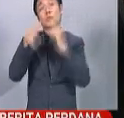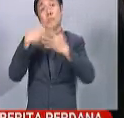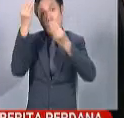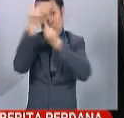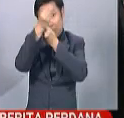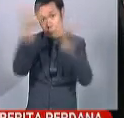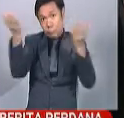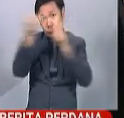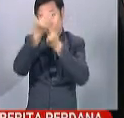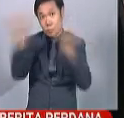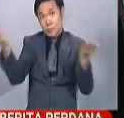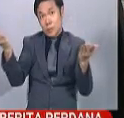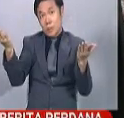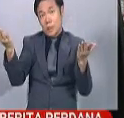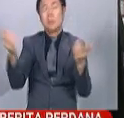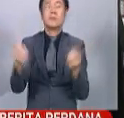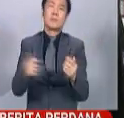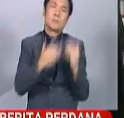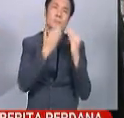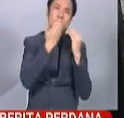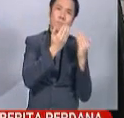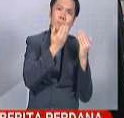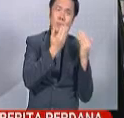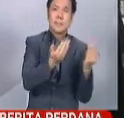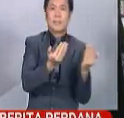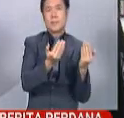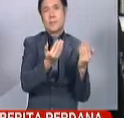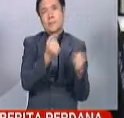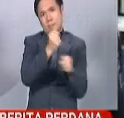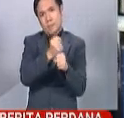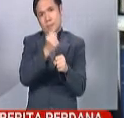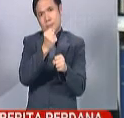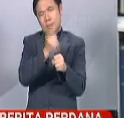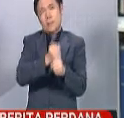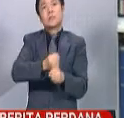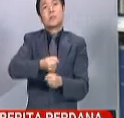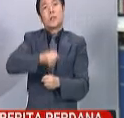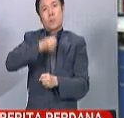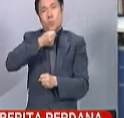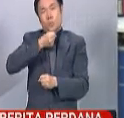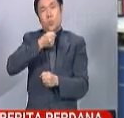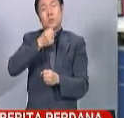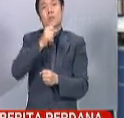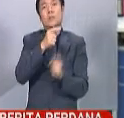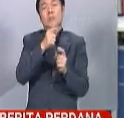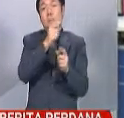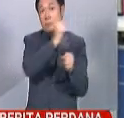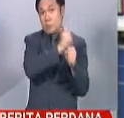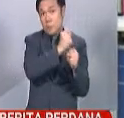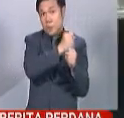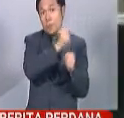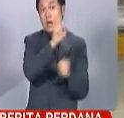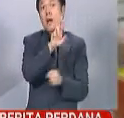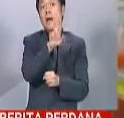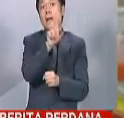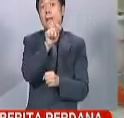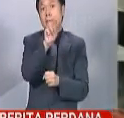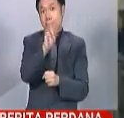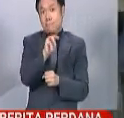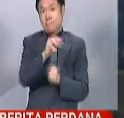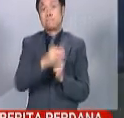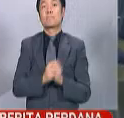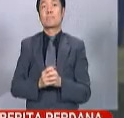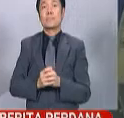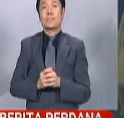kepada publik dan saya berterima kasih ketika media spesifik uh photo Sena function Saya berharap